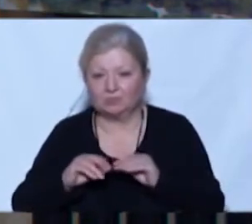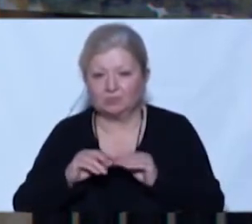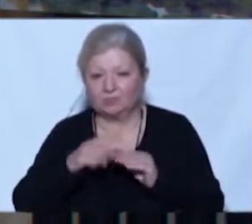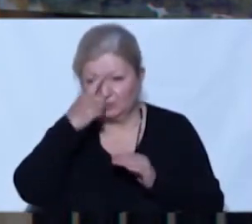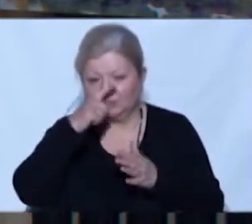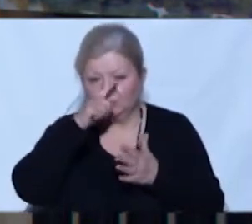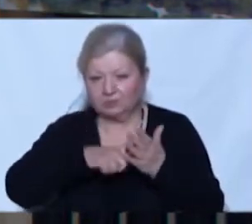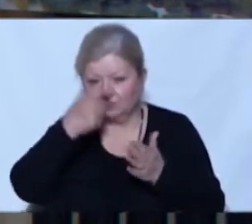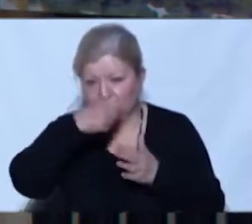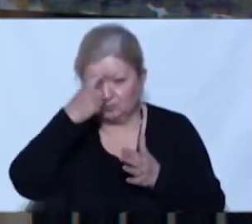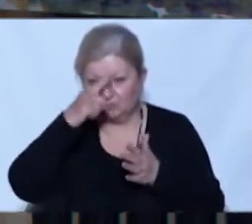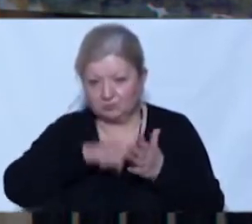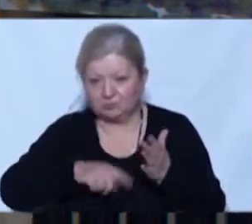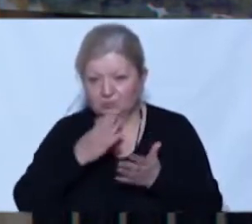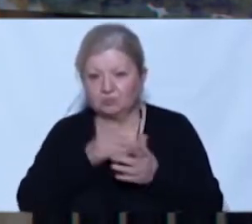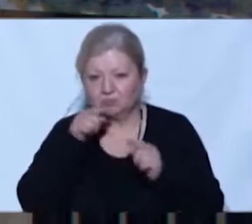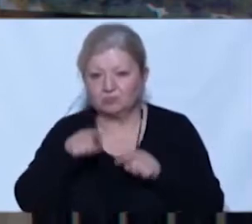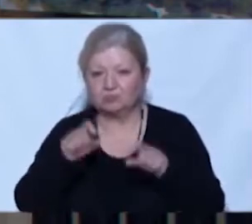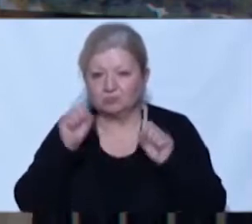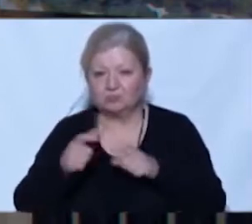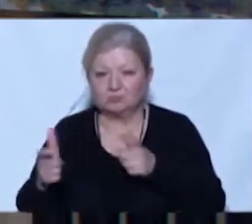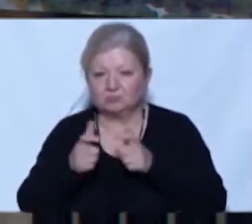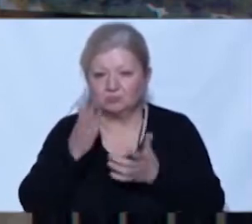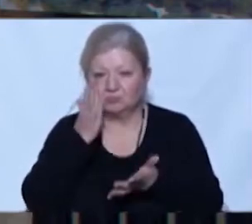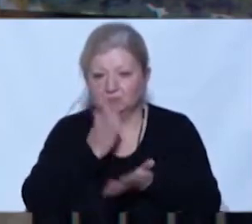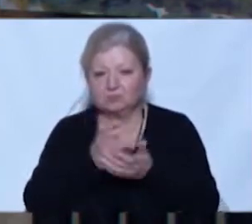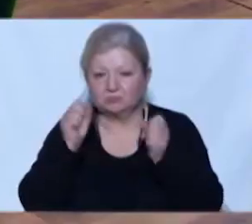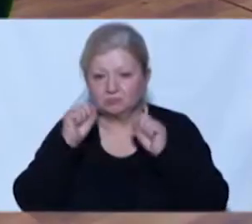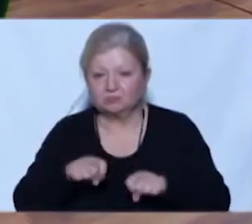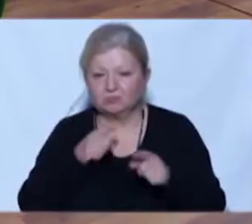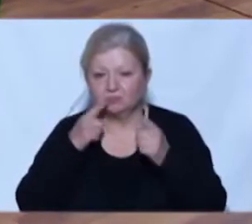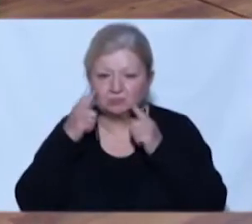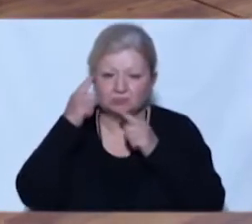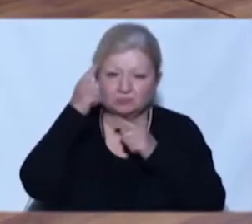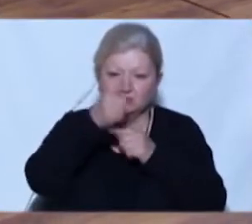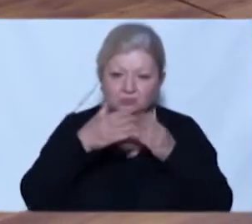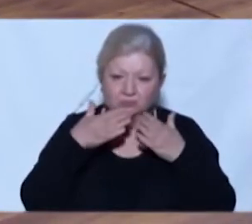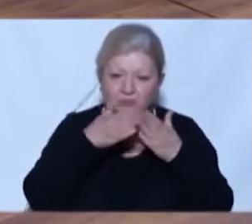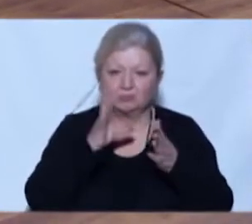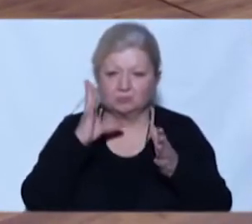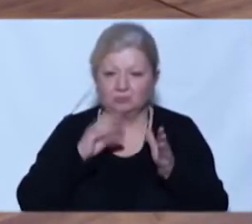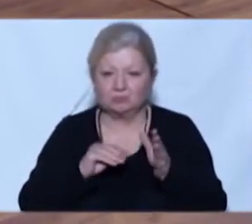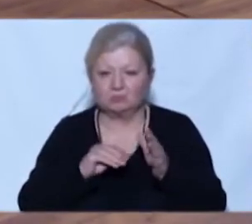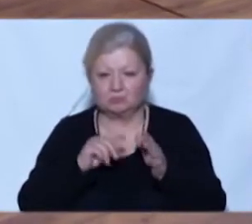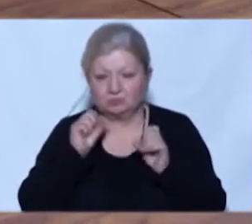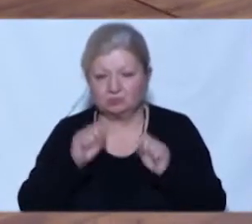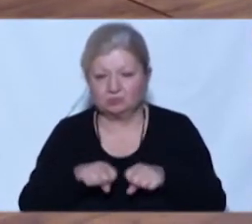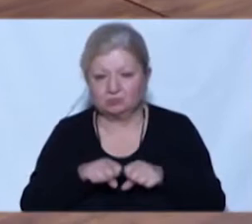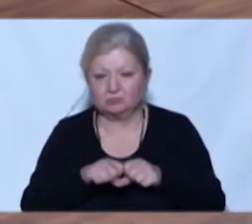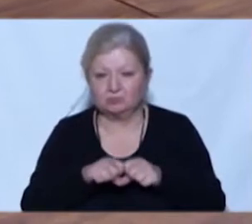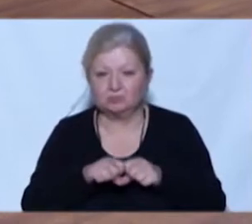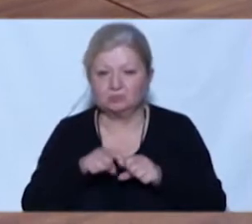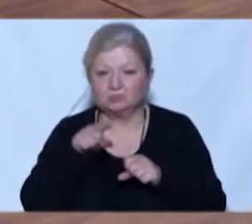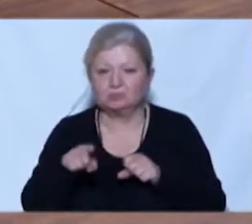გაუჩინა ადამიანებს, რომ ისინი მზად იყვნენ და შეძლებდნენ შორეულ ნაოსნობაში და შორეულ მოგზაურობებში წასვლას.